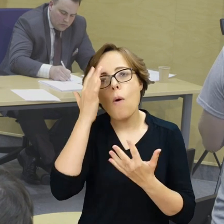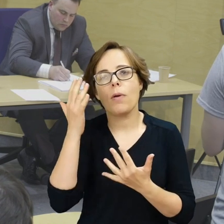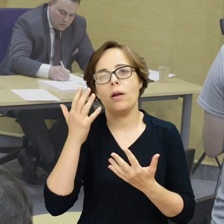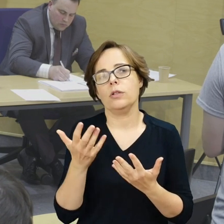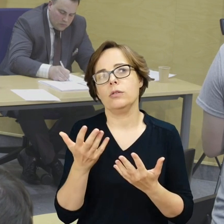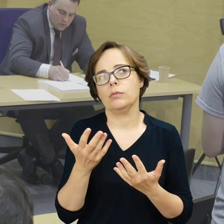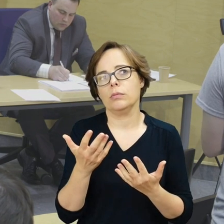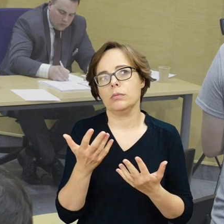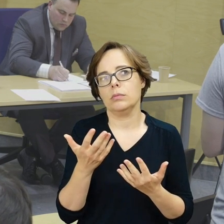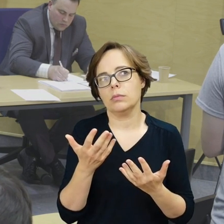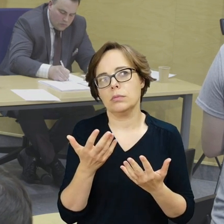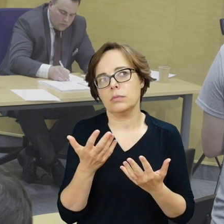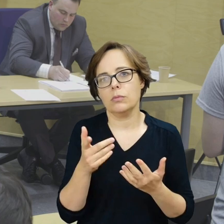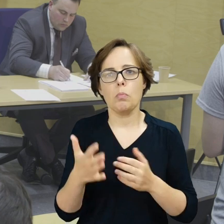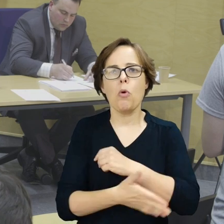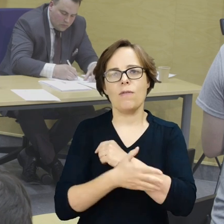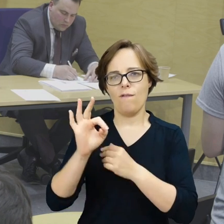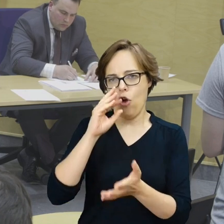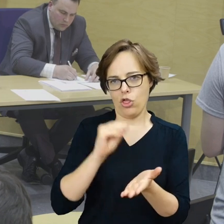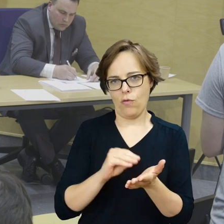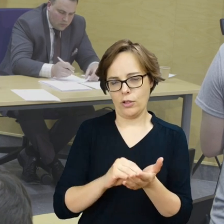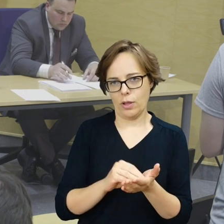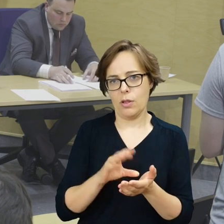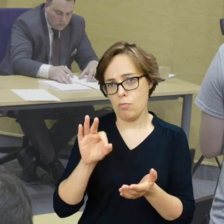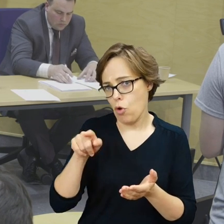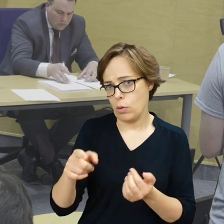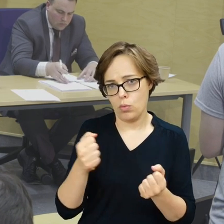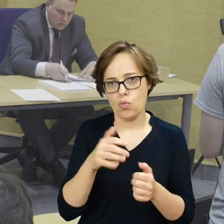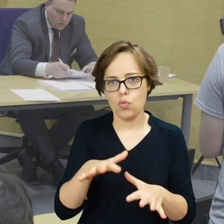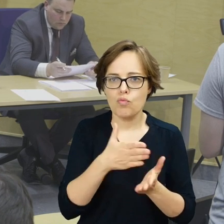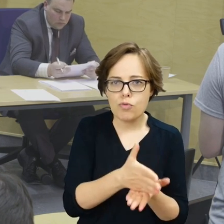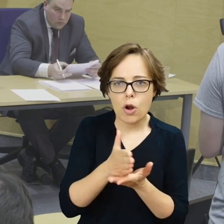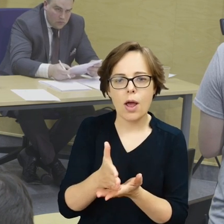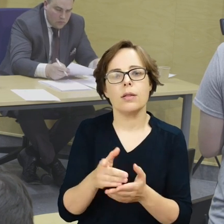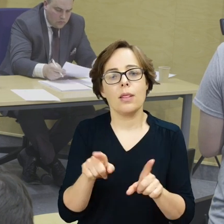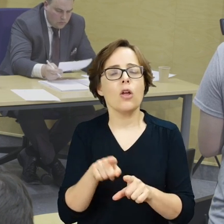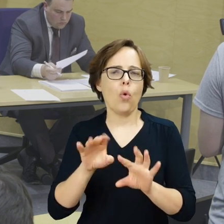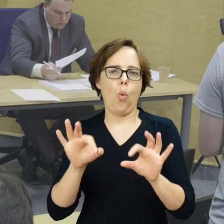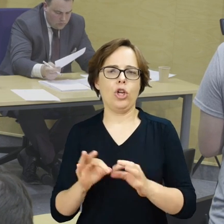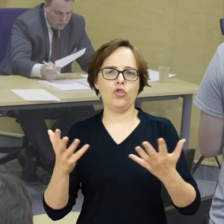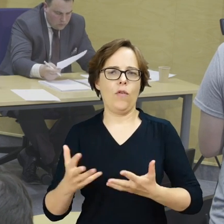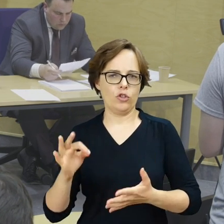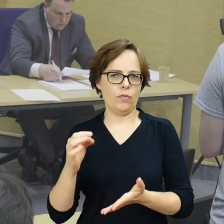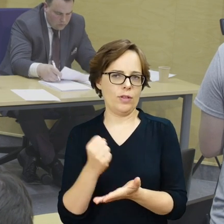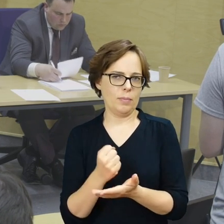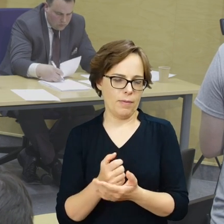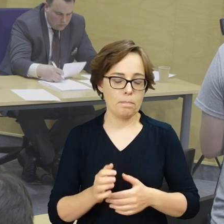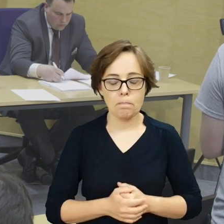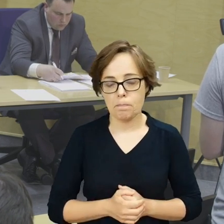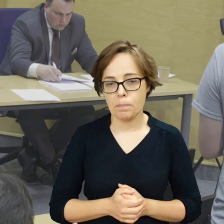niesiona własnym doświadczeniem wynikającym z poradnictwa i ze spraw stowarzyszenia, które mogłyby się